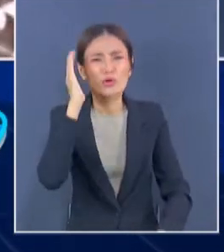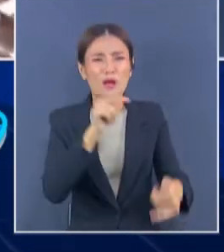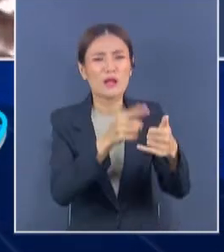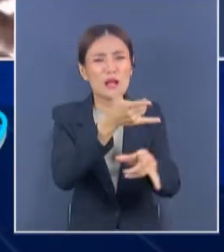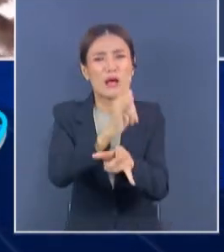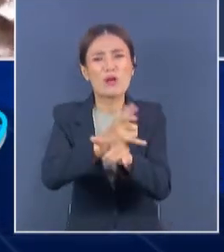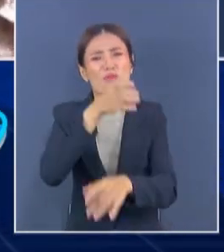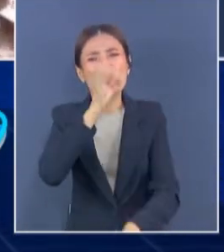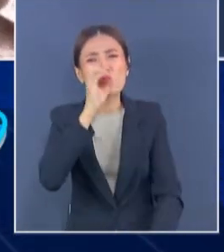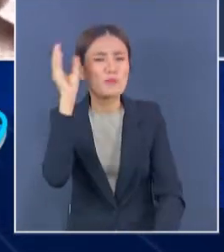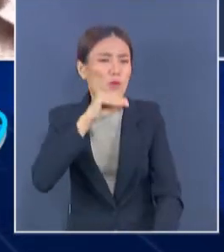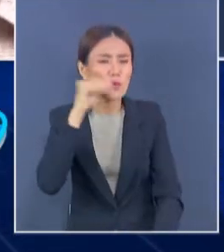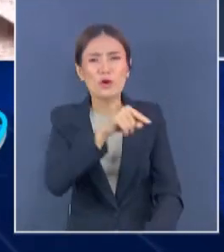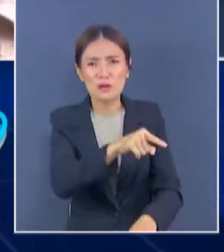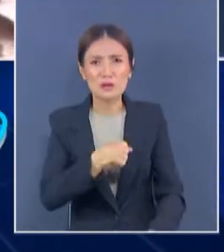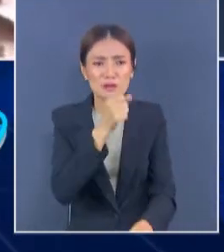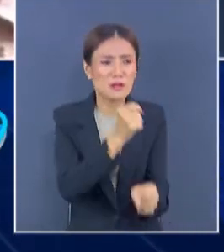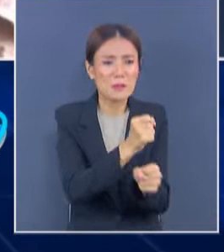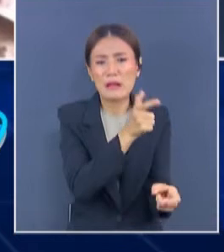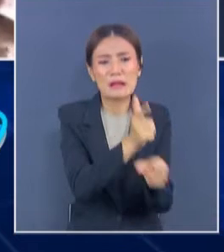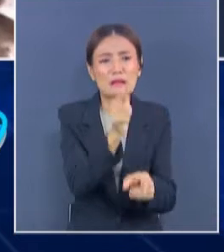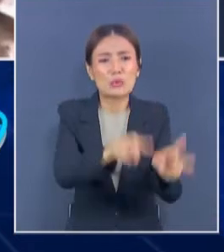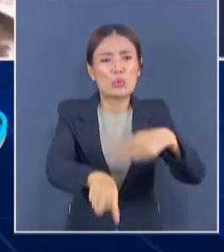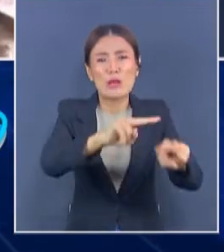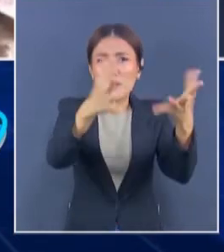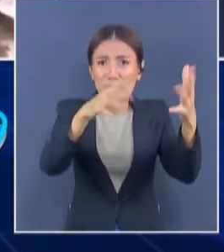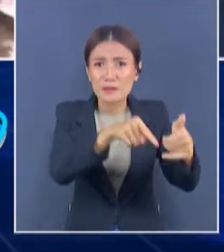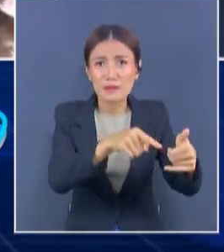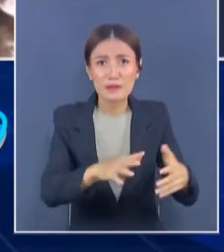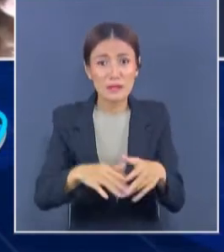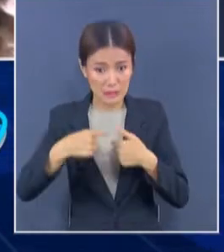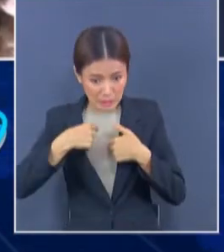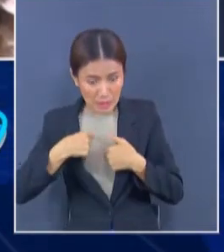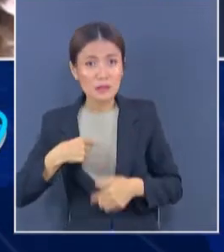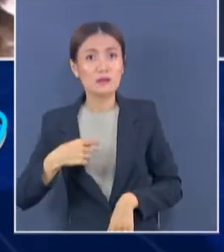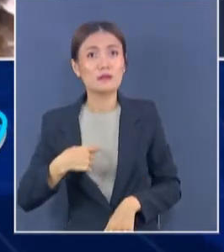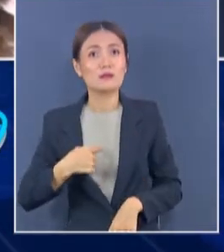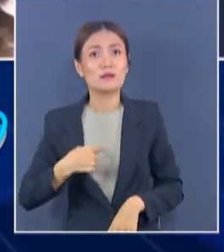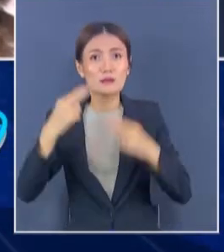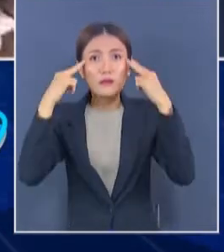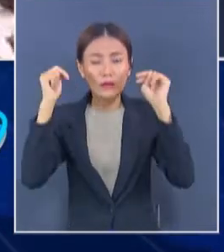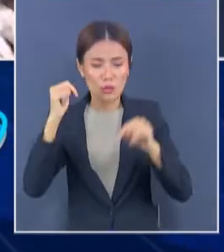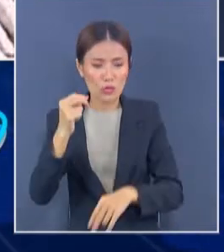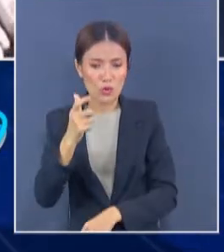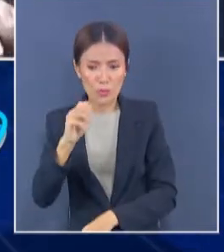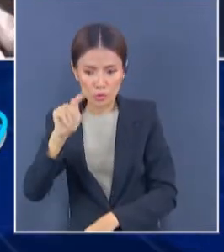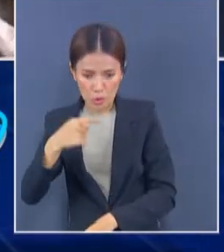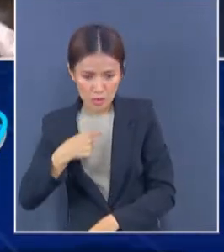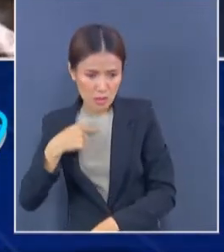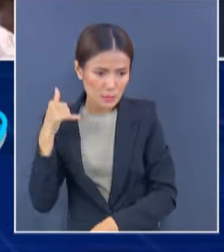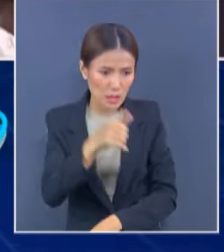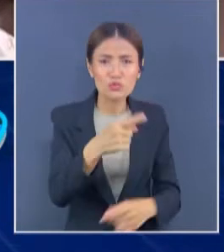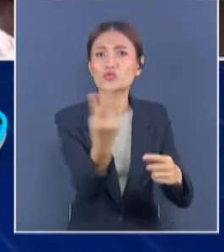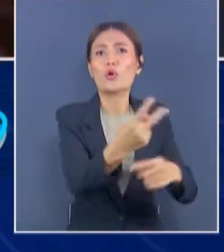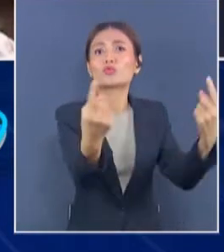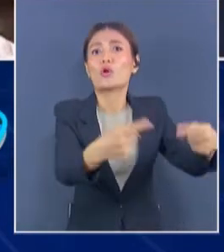ไม่เคยทำงานหาเลี้ยงภรรยาเลยแล้ววันที่เกิดเหตุเขาเป็นคนเข้าไประงับเหตุทะเลาะวิวาทกันระหว่างในเดียวกับหลาน